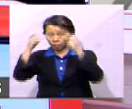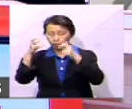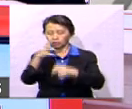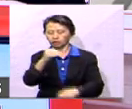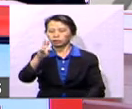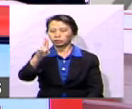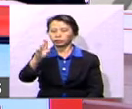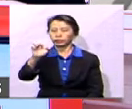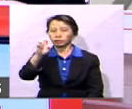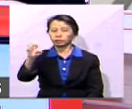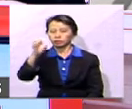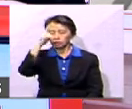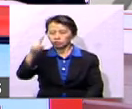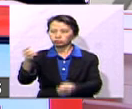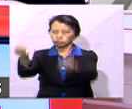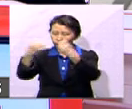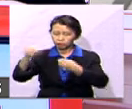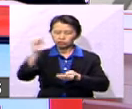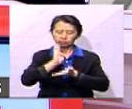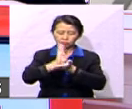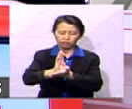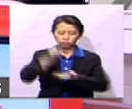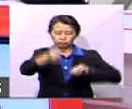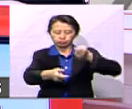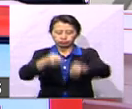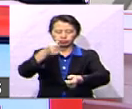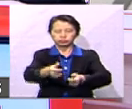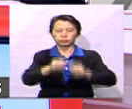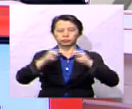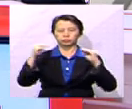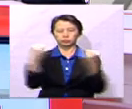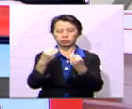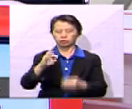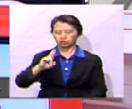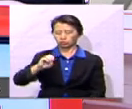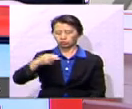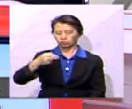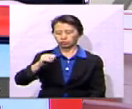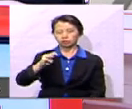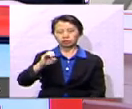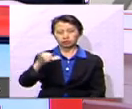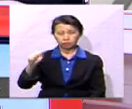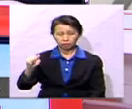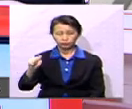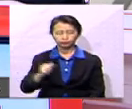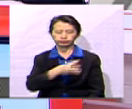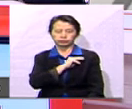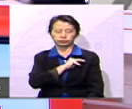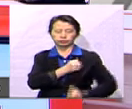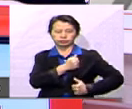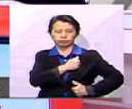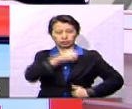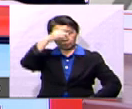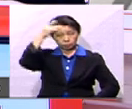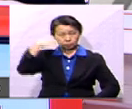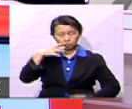Arab Bersatu UAE bagi memberi bantuan kepada masyarakat Rohingya. Menteri Pertahanan Datuk Seri Shamuddin Tun Hussein berkata